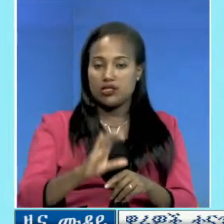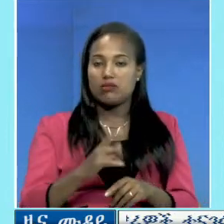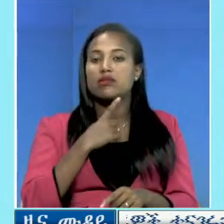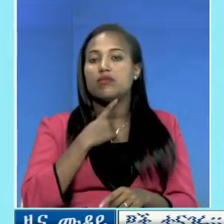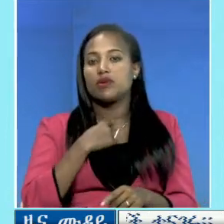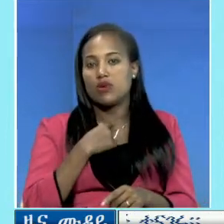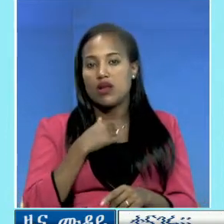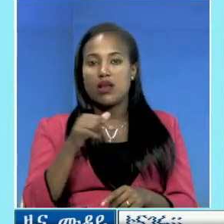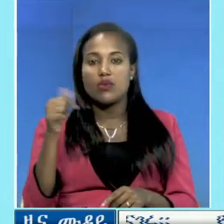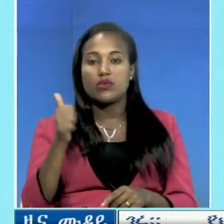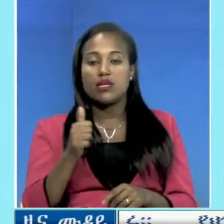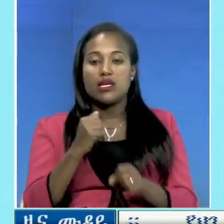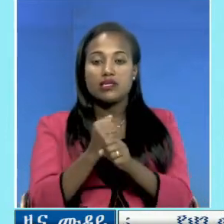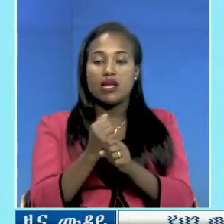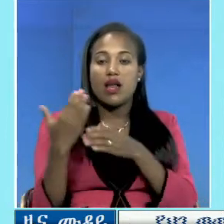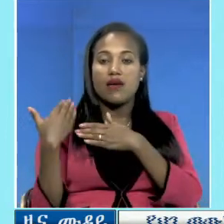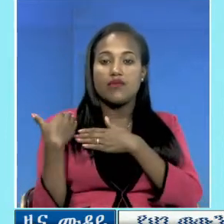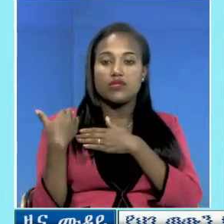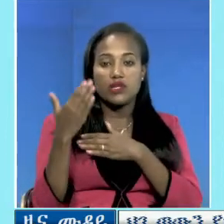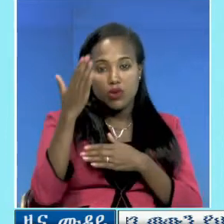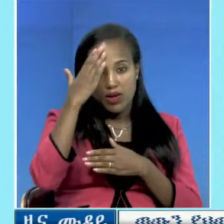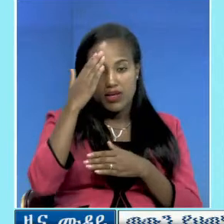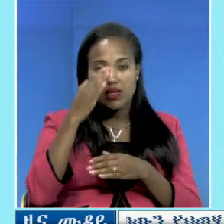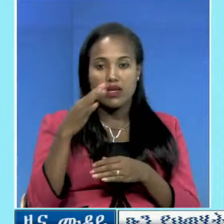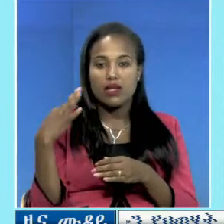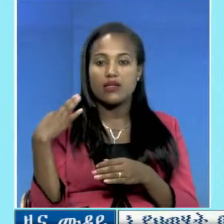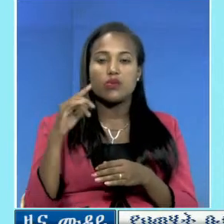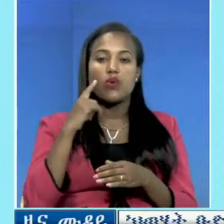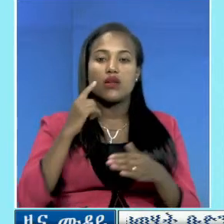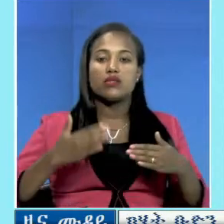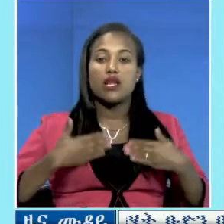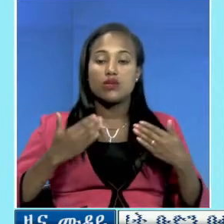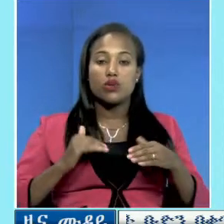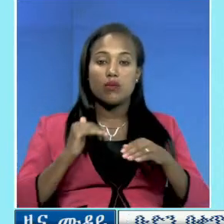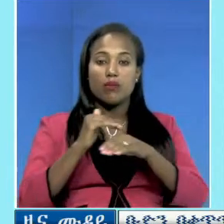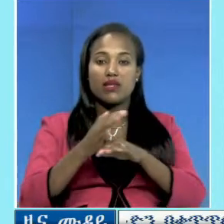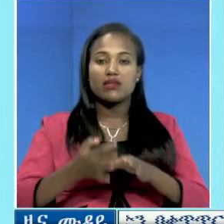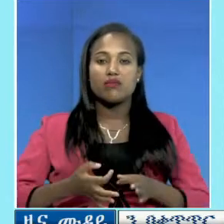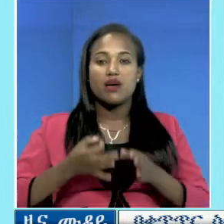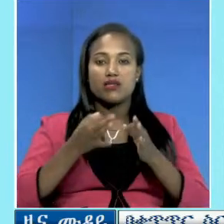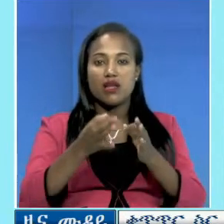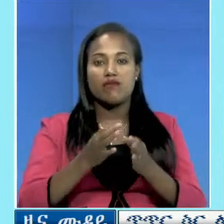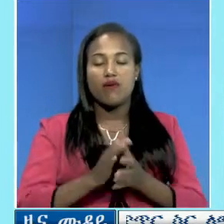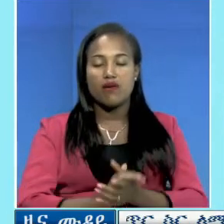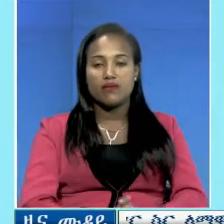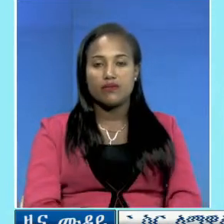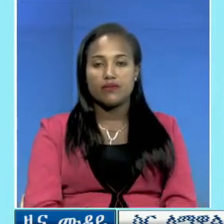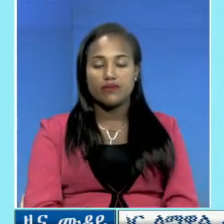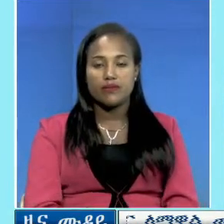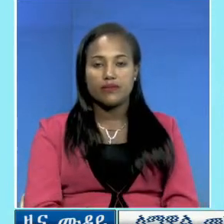ተመኝተዋል። ሌሎችም የስራ ኃላፊዎችና ታዋቂ ግለሰቦች የእንኳን ደስ ያላችሁ መልእክትን አስተላልፈዋል።